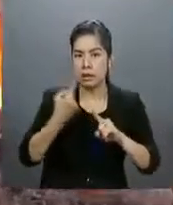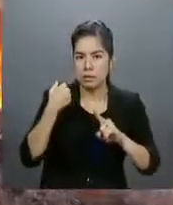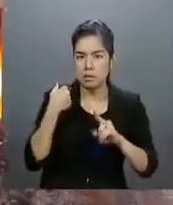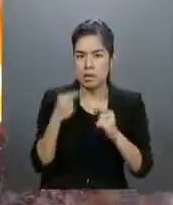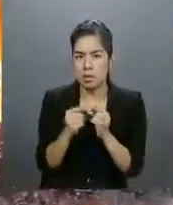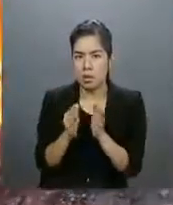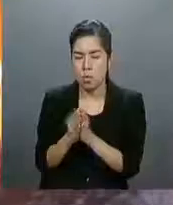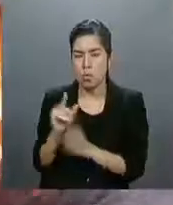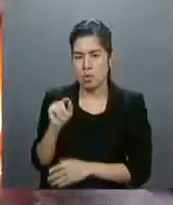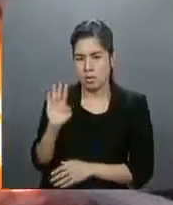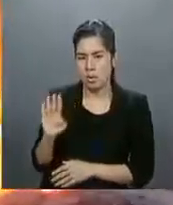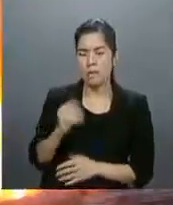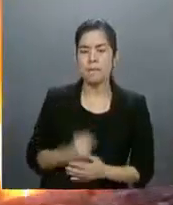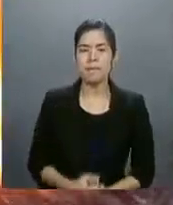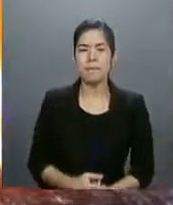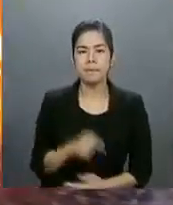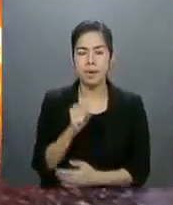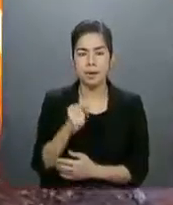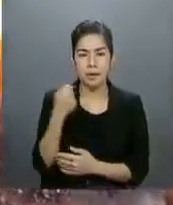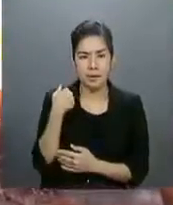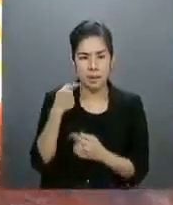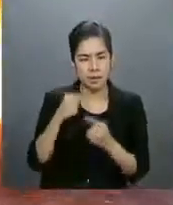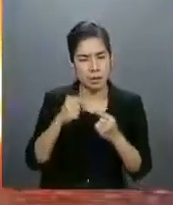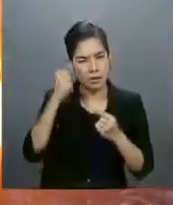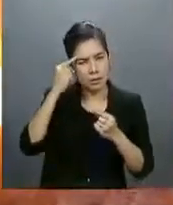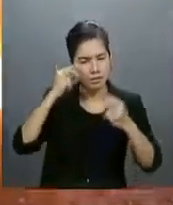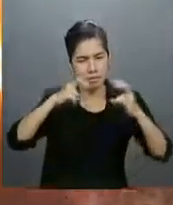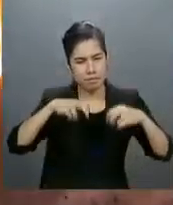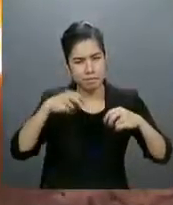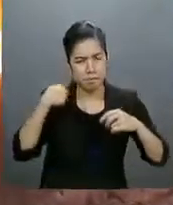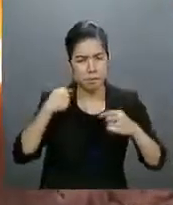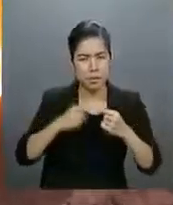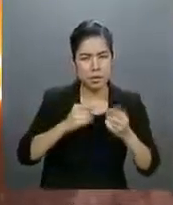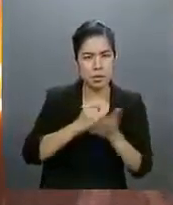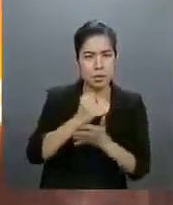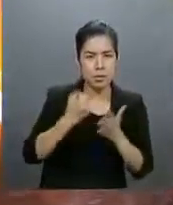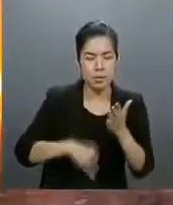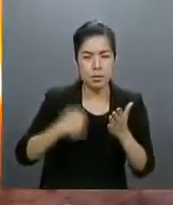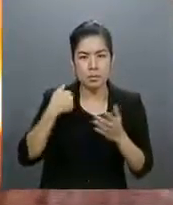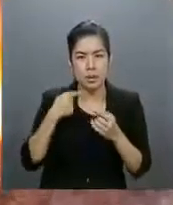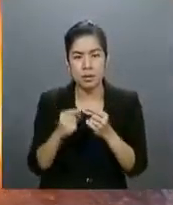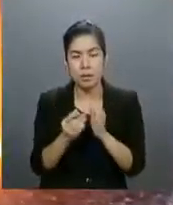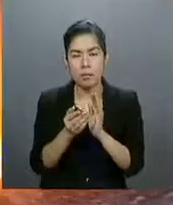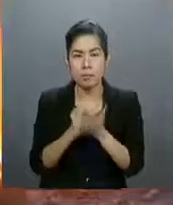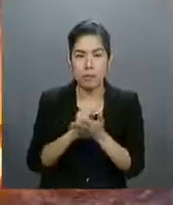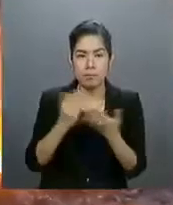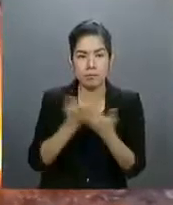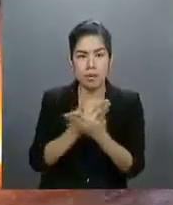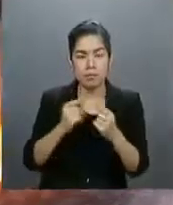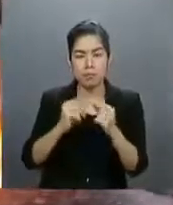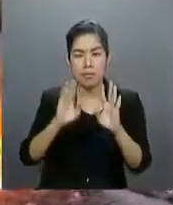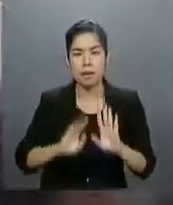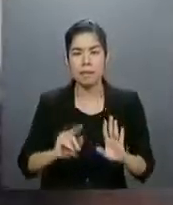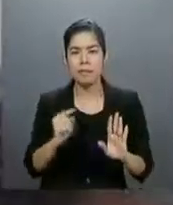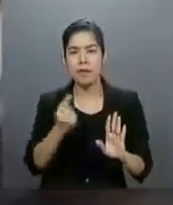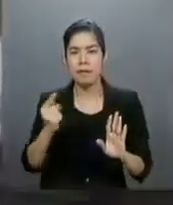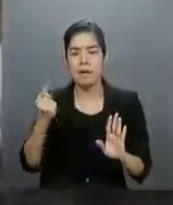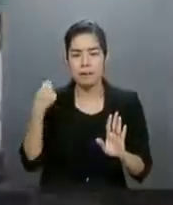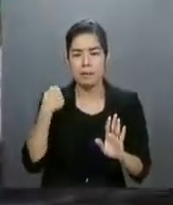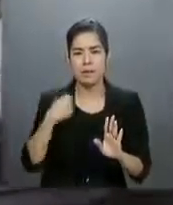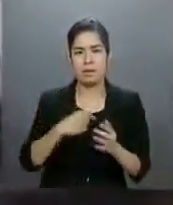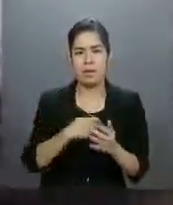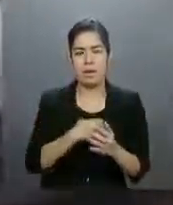ที่นี่มีการคิดค้นลองผิดลองถูกปรับเปลี่ยนรูปแบบที่ต่างจากที่อื่นเพื่อให้ได้คุณภาพและประสิทธิภาพ